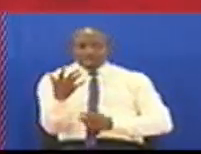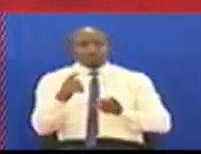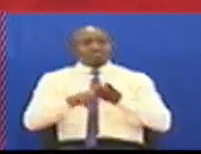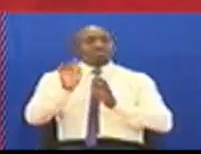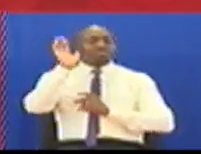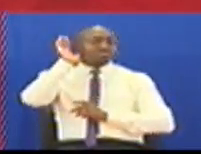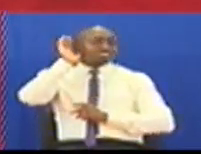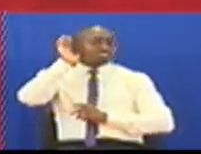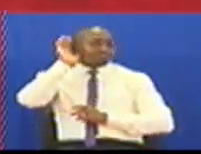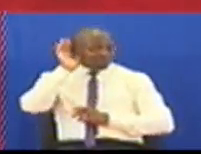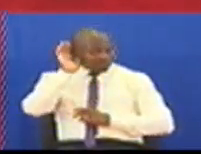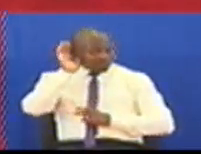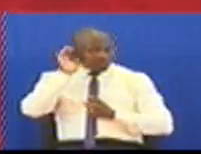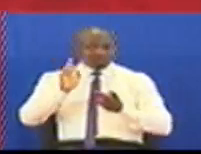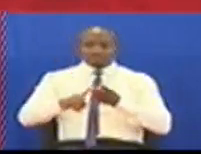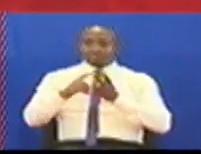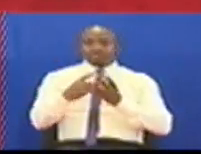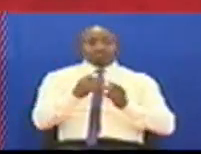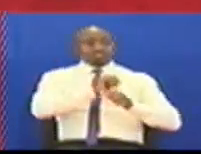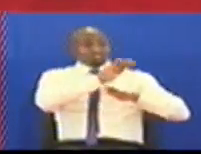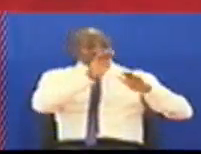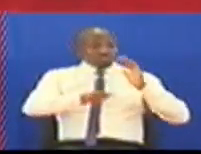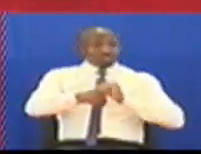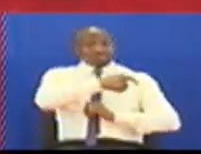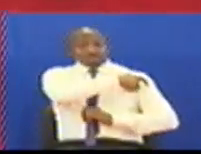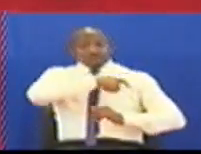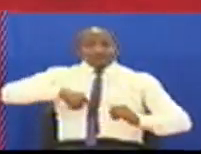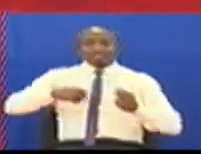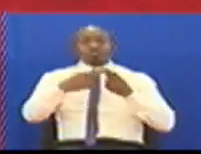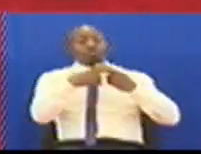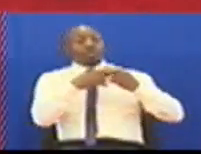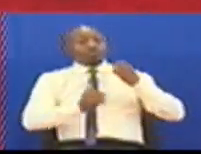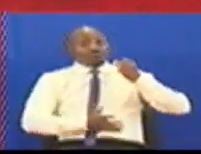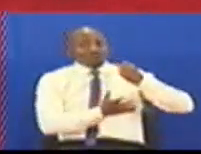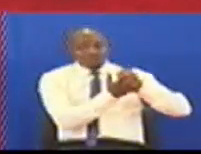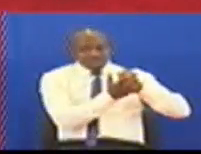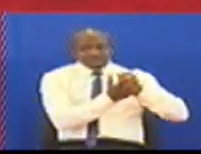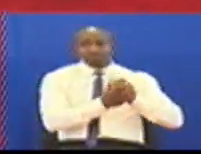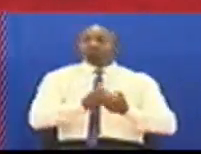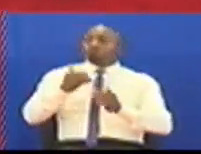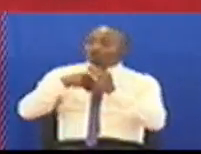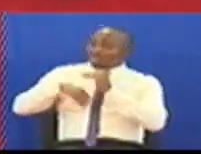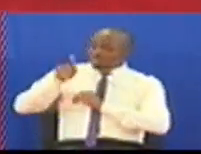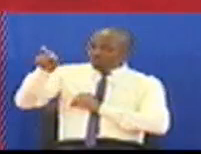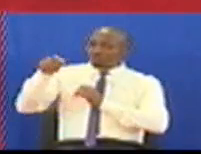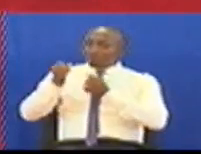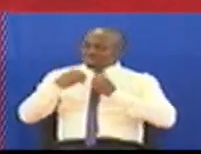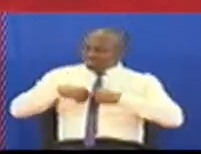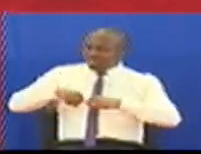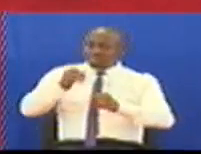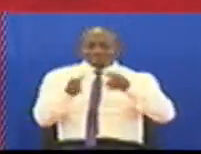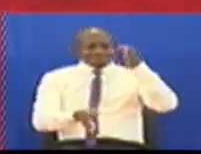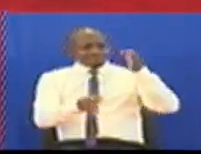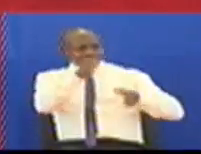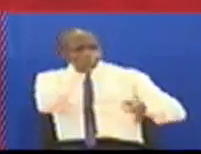sikivu inayoongozwa na jemedari Dr. John Pombe Magufuli, wamekwenda kuyafanya kikamilifu